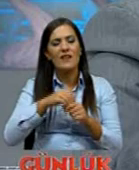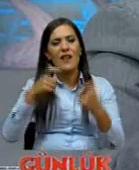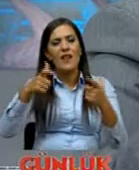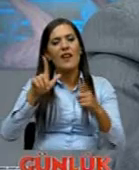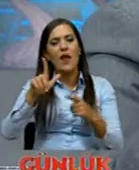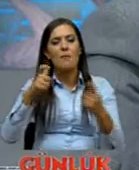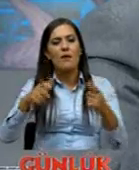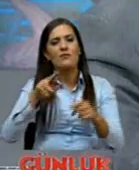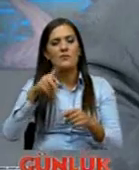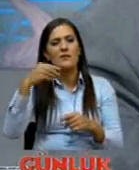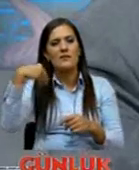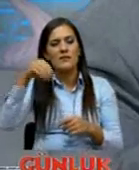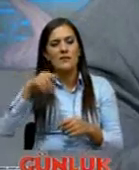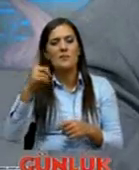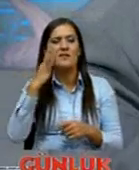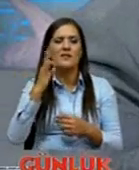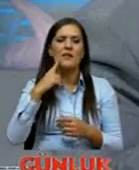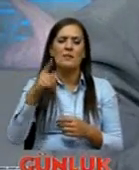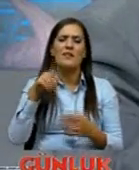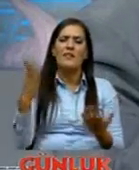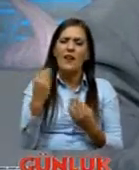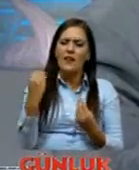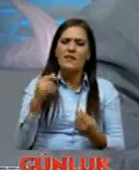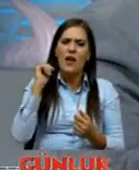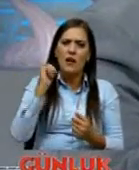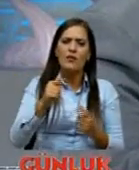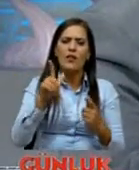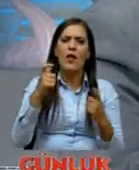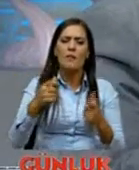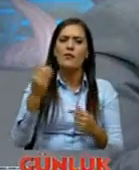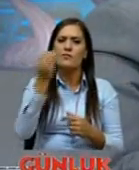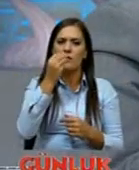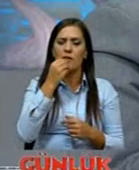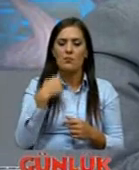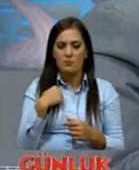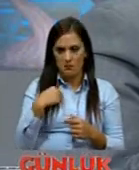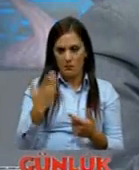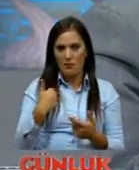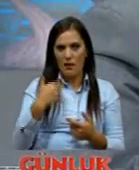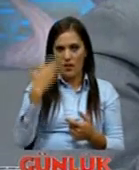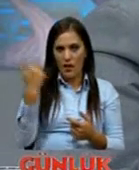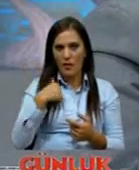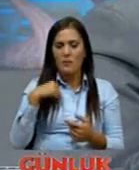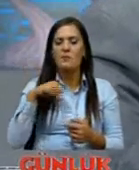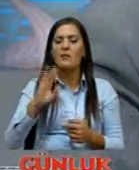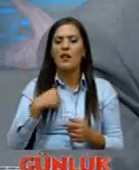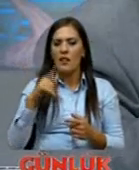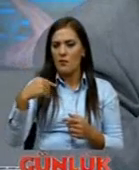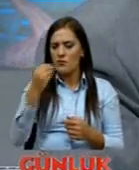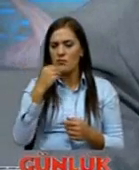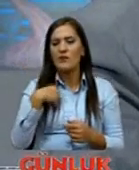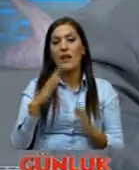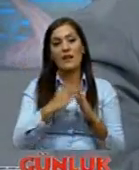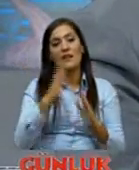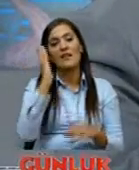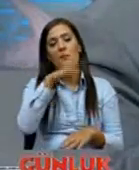bir şey satıyormuş. İşte birisi de demiş ki ya sen ne iyisin demiş, her gün lahmacun yersin. Demiş ki ben enayi miyim, lahmacun yiyecek, gider başka yerde başka bir şey